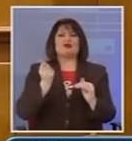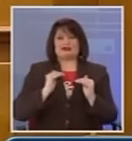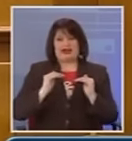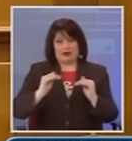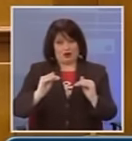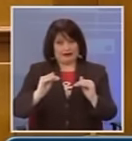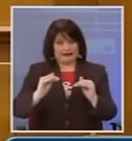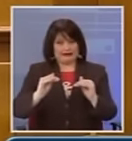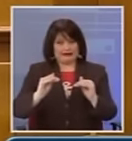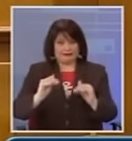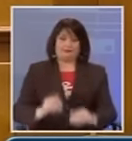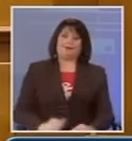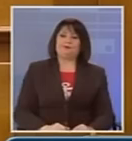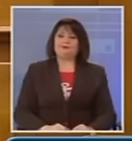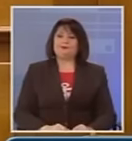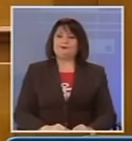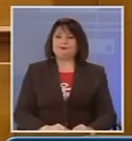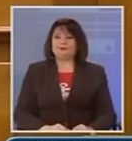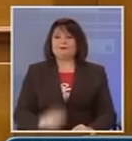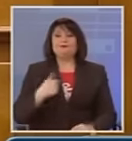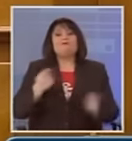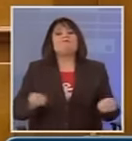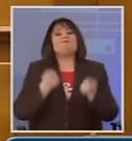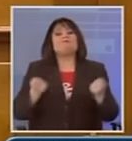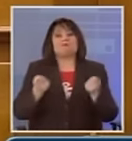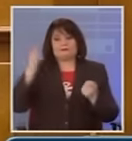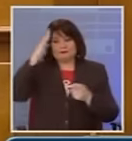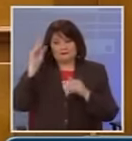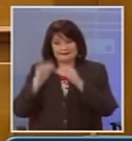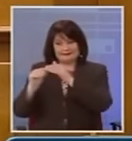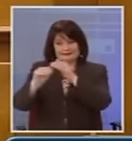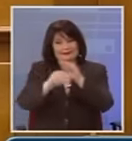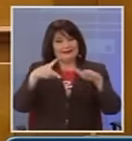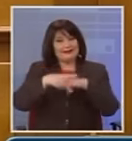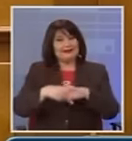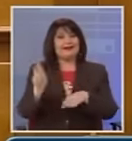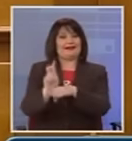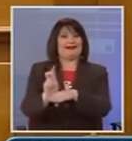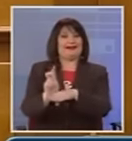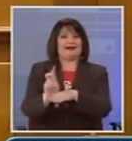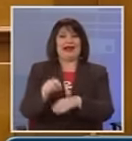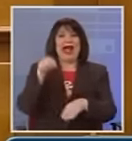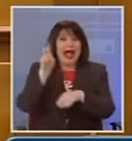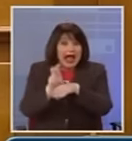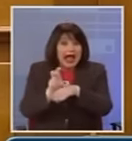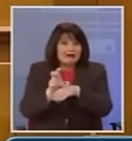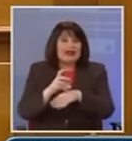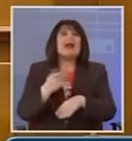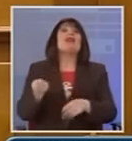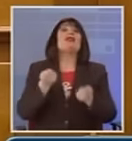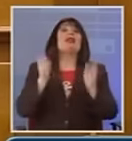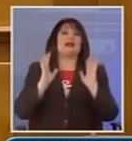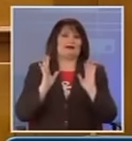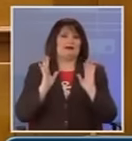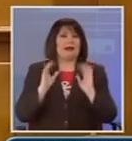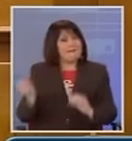Σταθερότητας, το ΤΟΥΧΟΥΣΟΥ, που δεν χρησιμοποιήθηκαν για την ανακεφαλαίωση των τραπεζών. Εμείς αυτά δεν σκοπεύαμε να τα χρησιμοποιήσουμε και